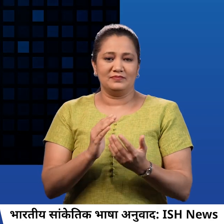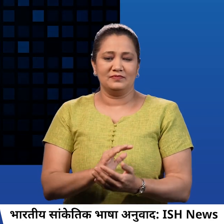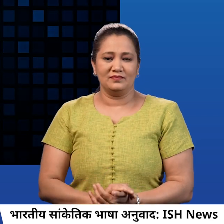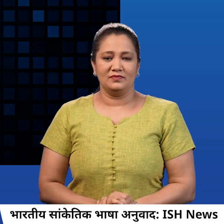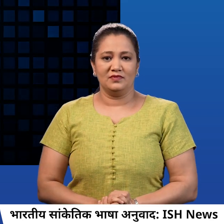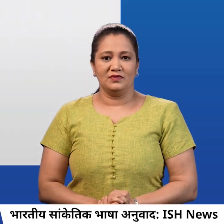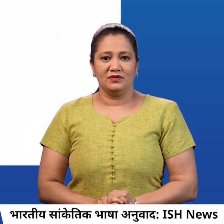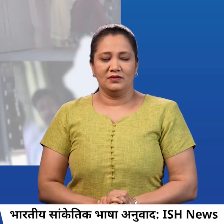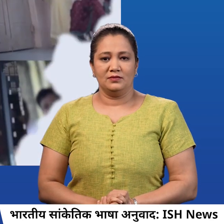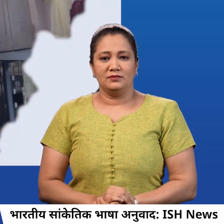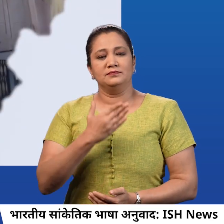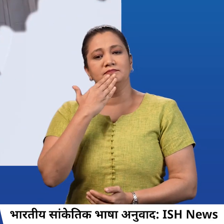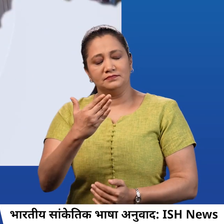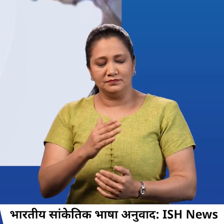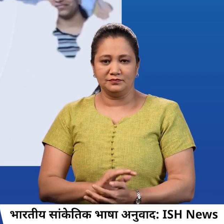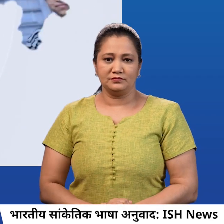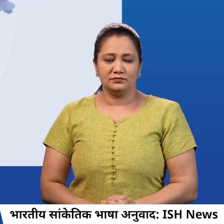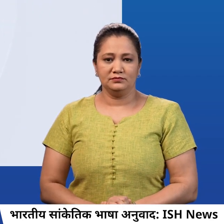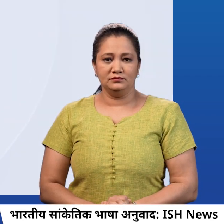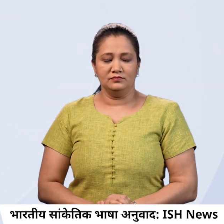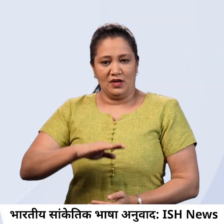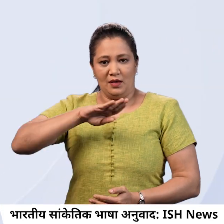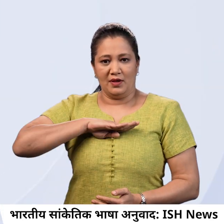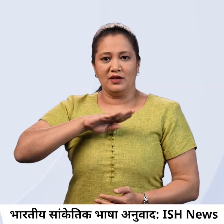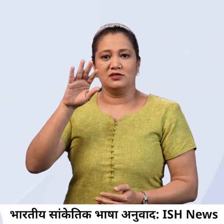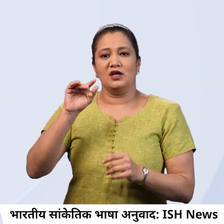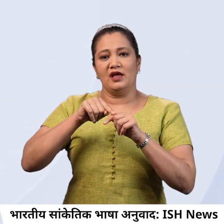प्रूफ कवच आहे. धन्यवाद.